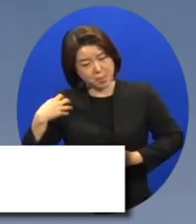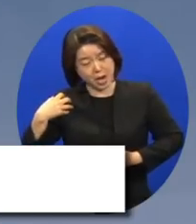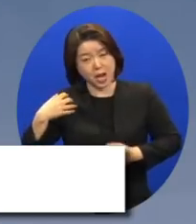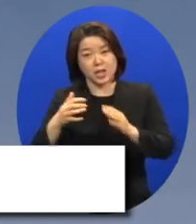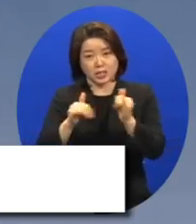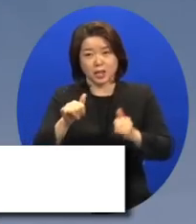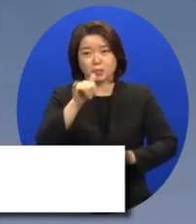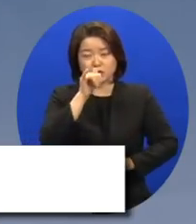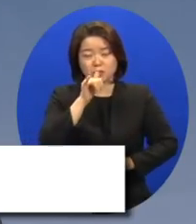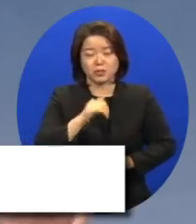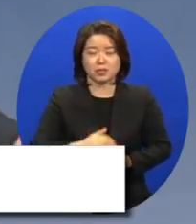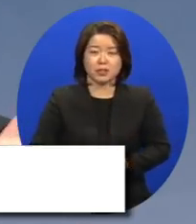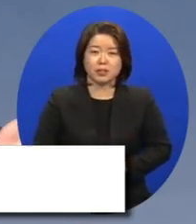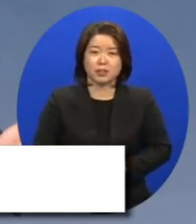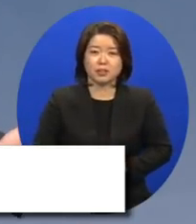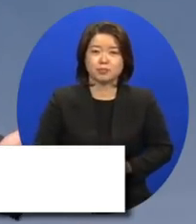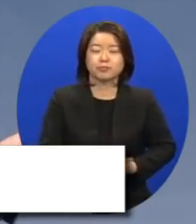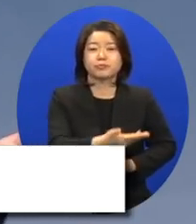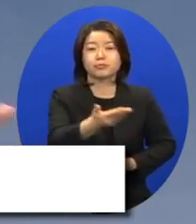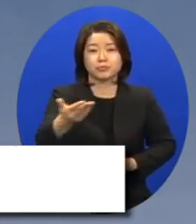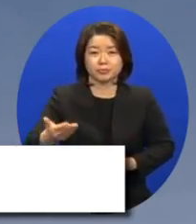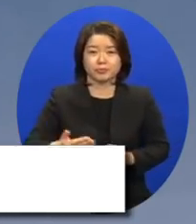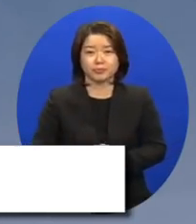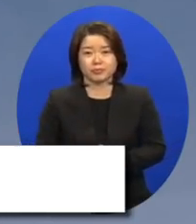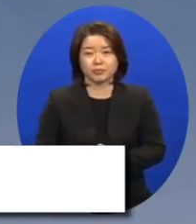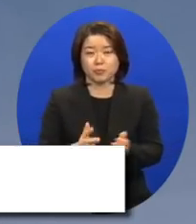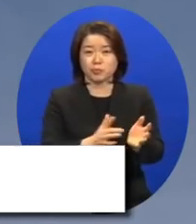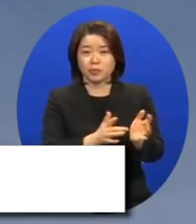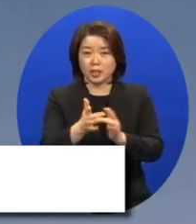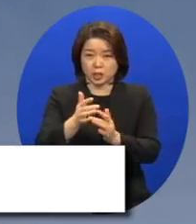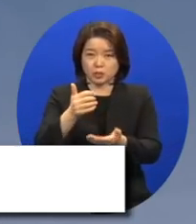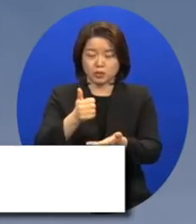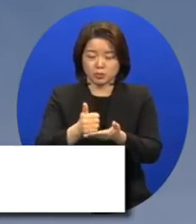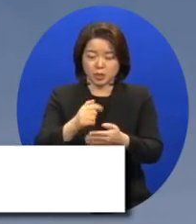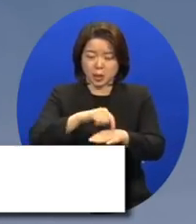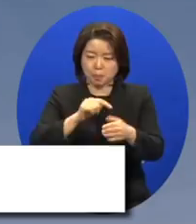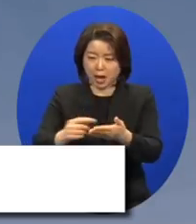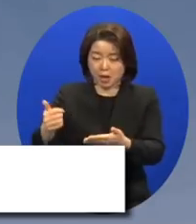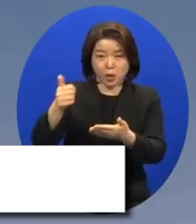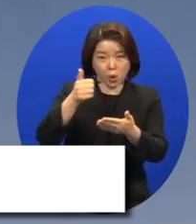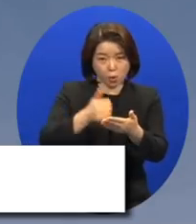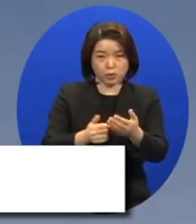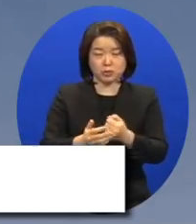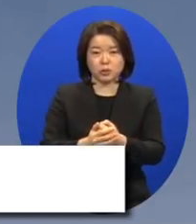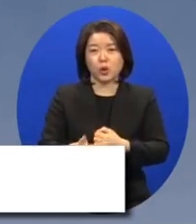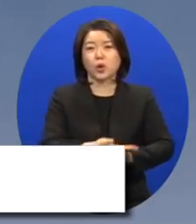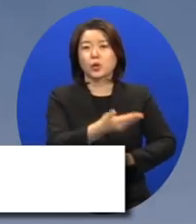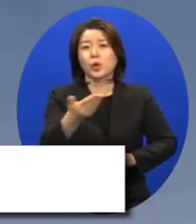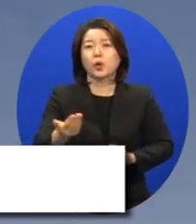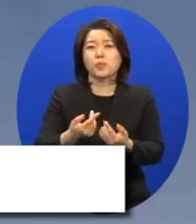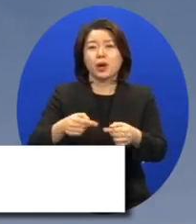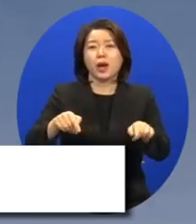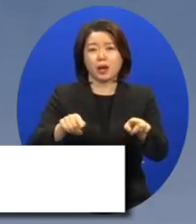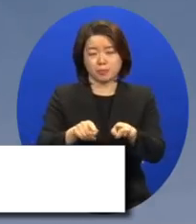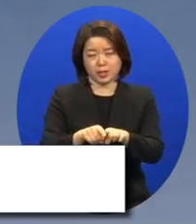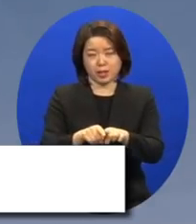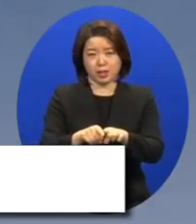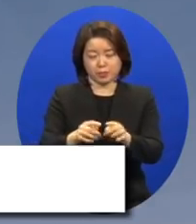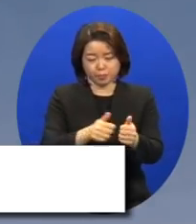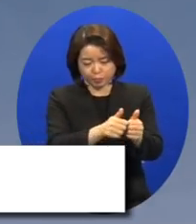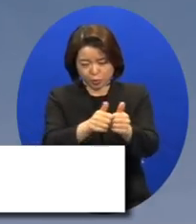분들도 있습니다 여러분 예수님의 마음에 오셔서 여러분과 함께 동행할 수